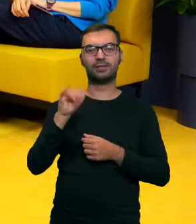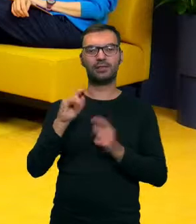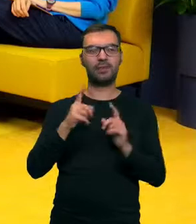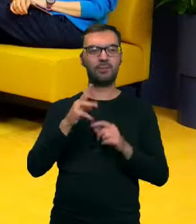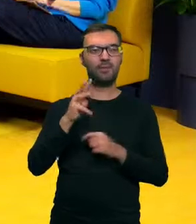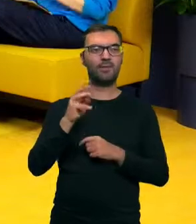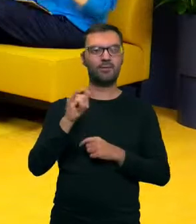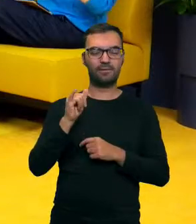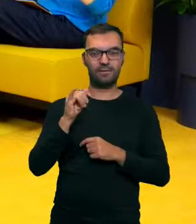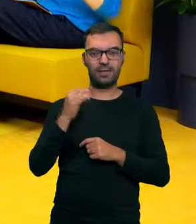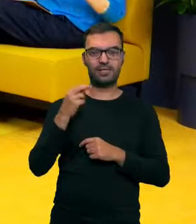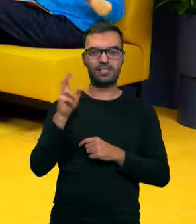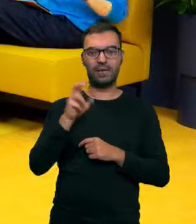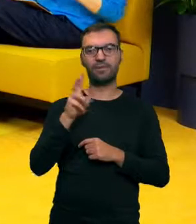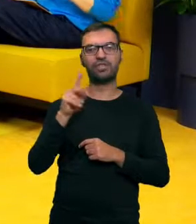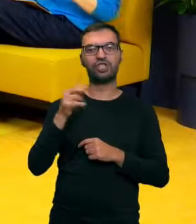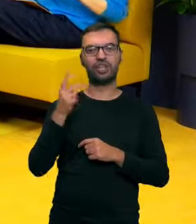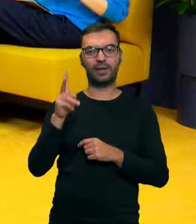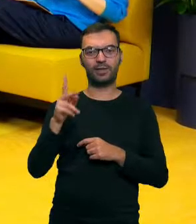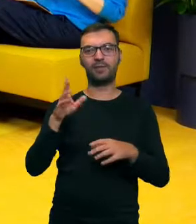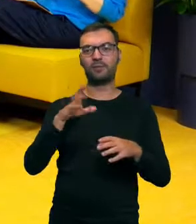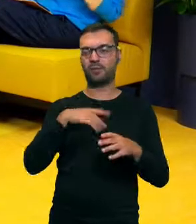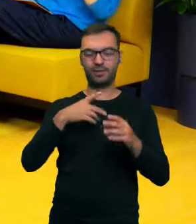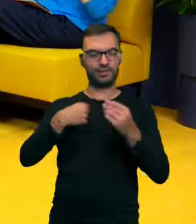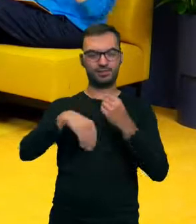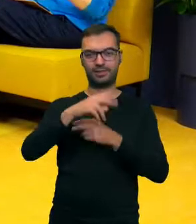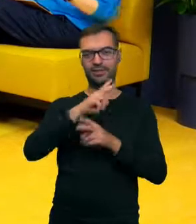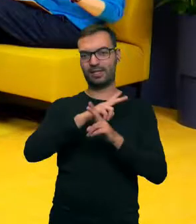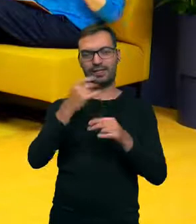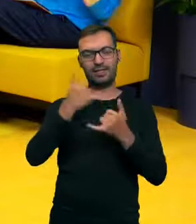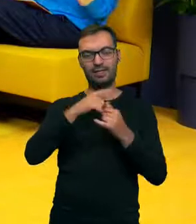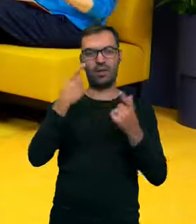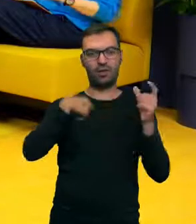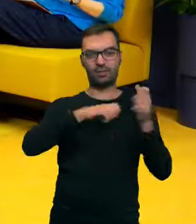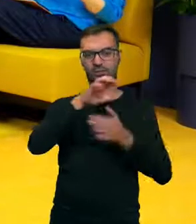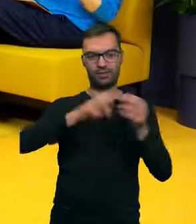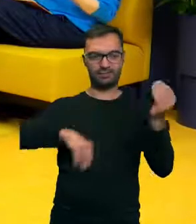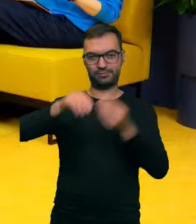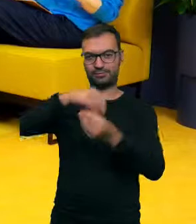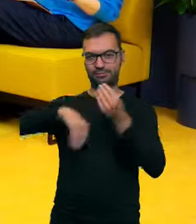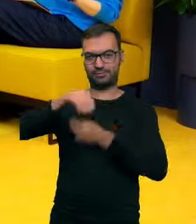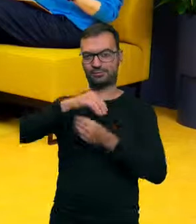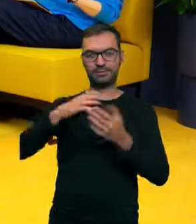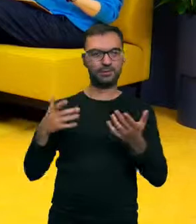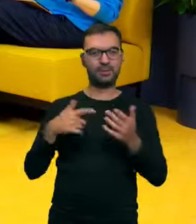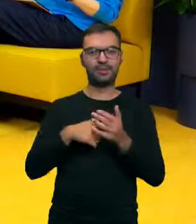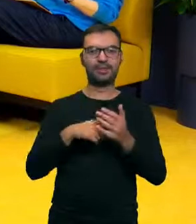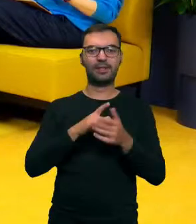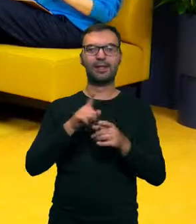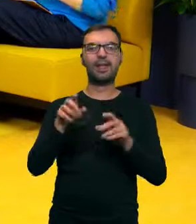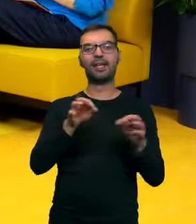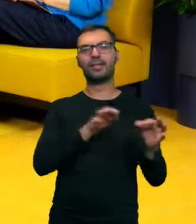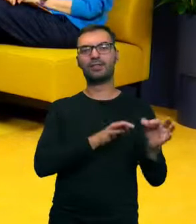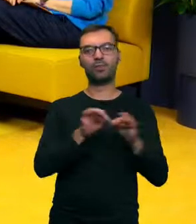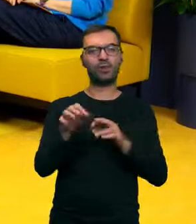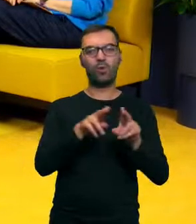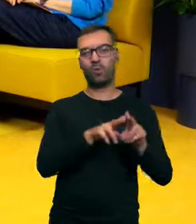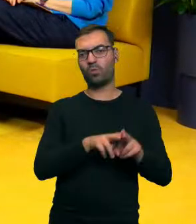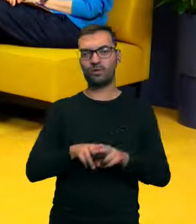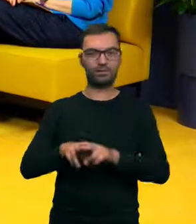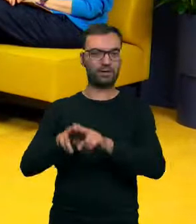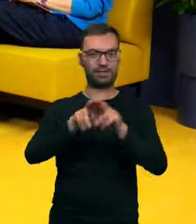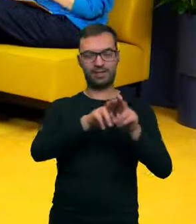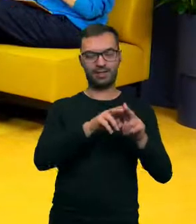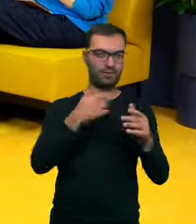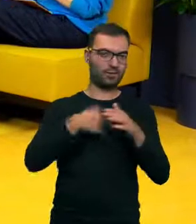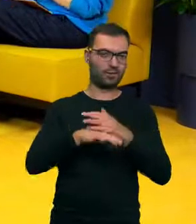Czesław Kiszczak, można podstawić bardzo różne postaci z całego świata i to właściwie staje się wtedy historią uniwersalną. I